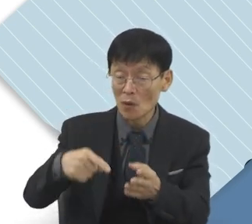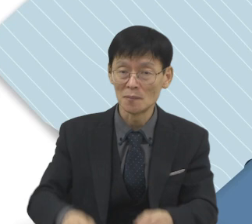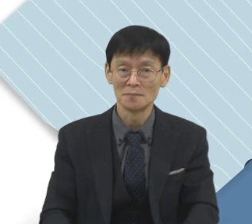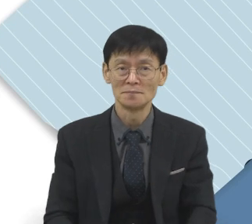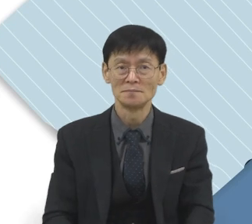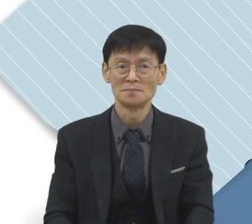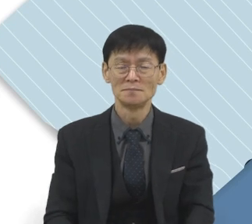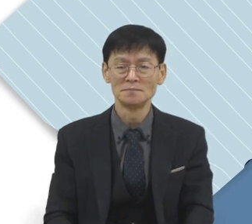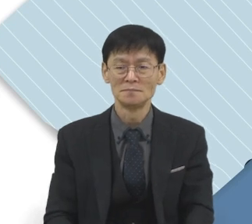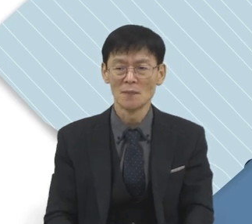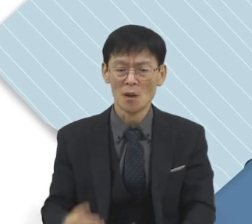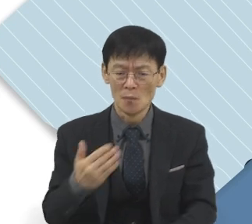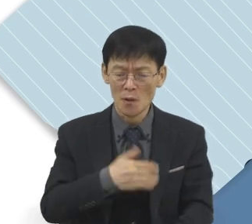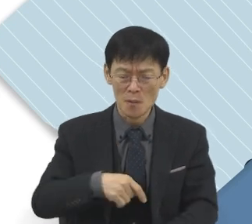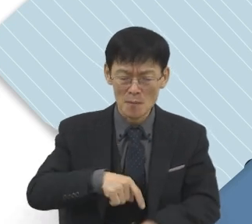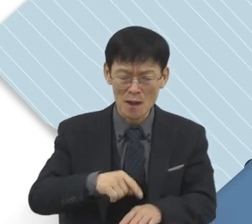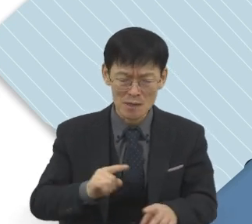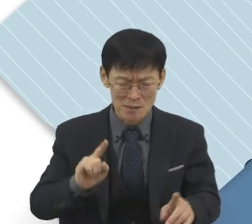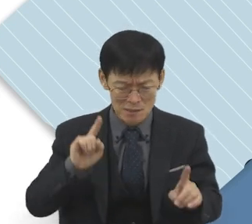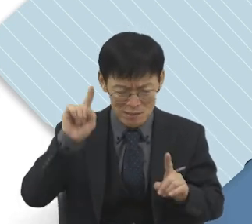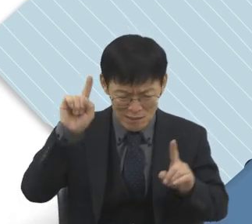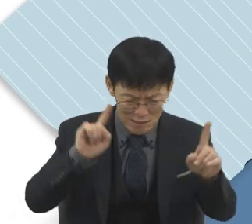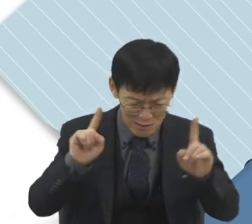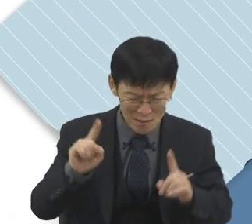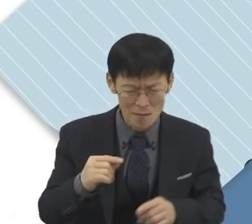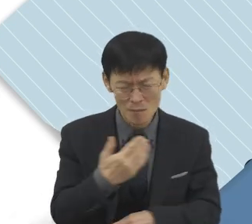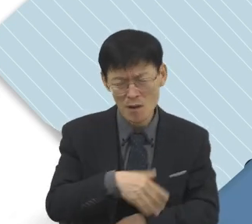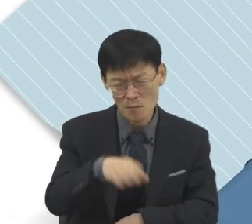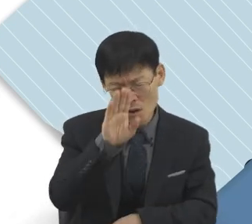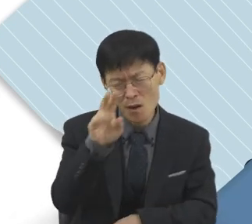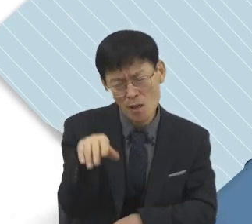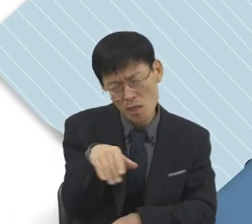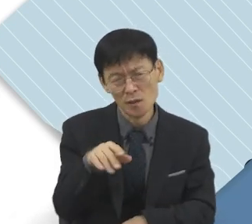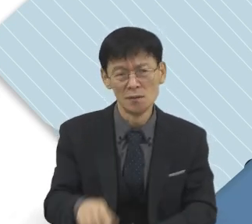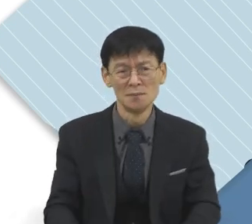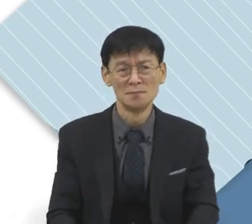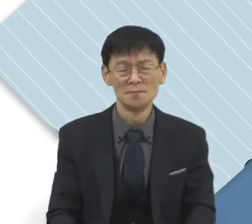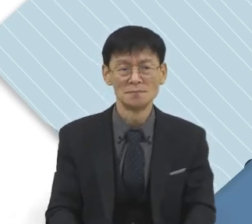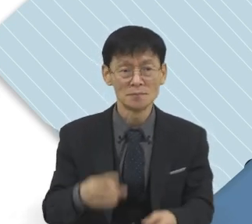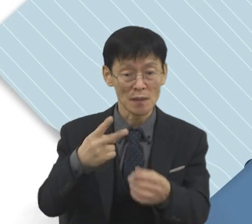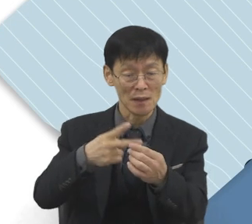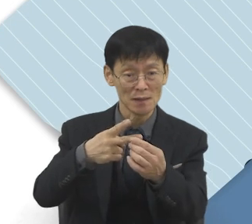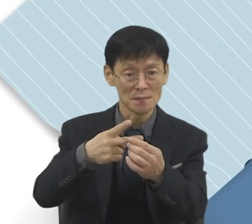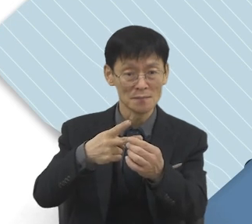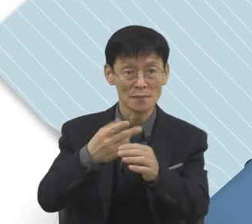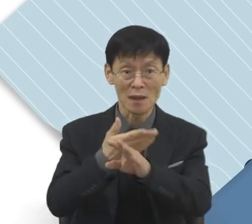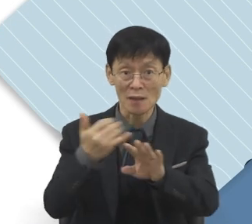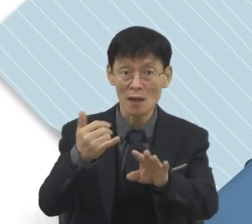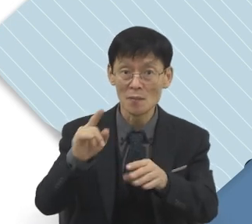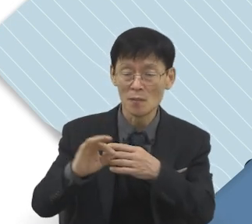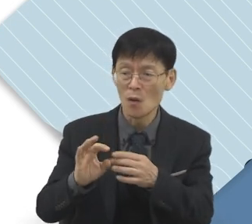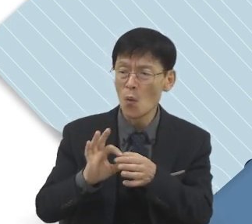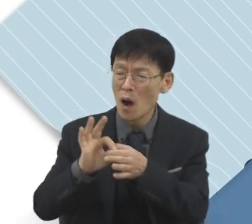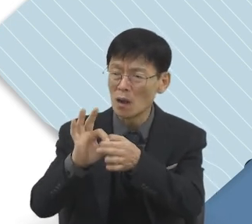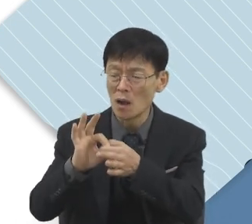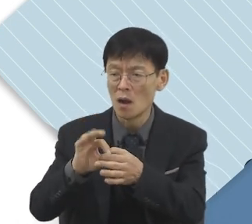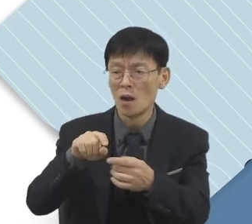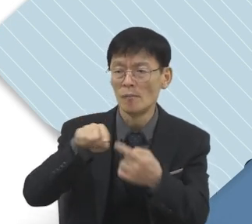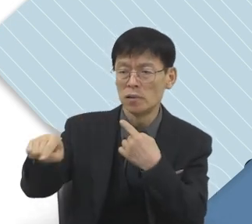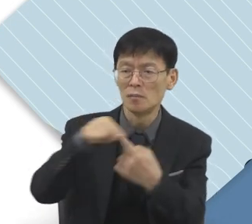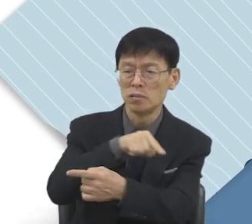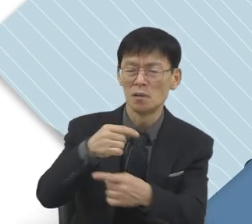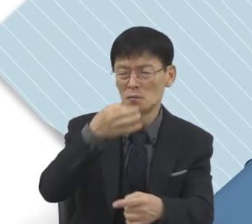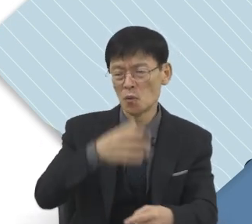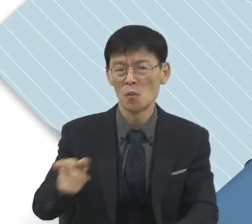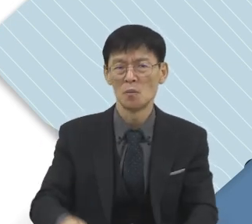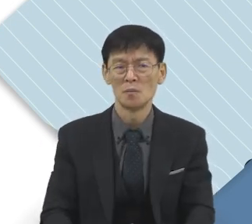문제. 몸과 마음 건강에 문제가 생길 수 있습니다. 또한 다른 사람들과의 관계에 문제가